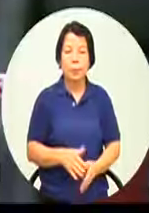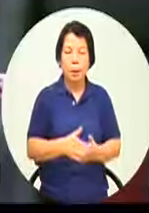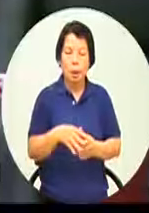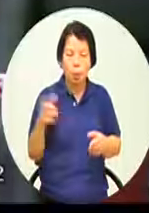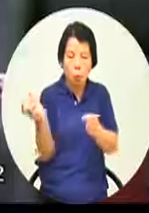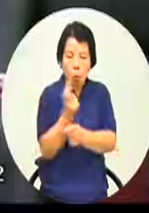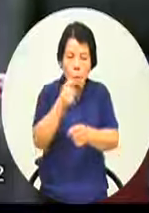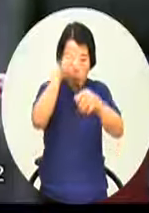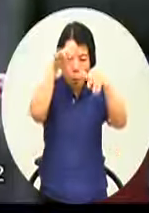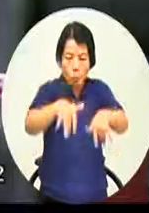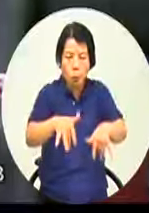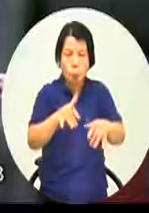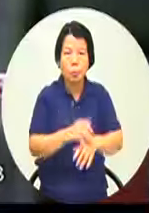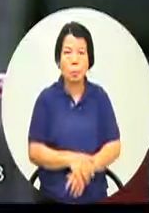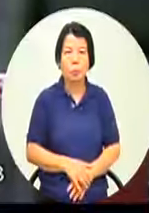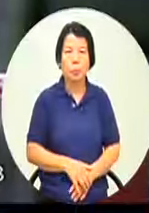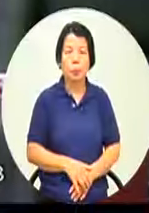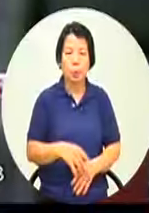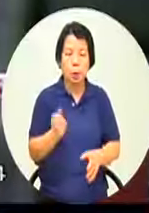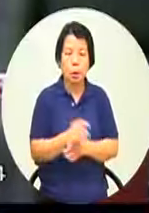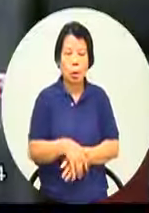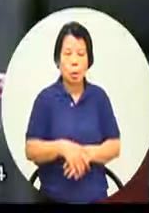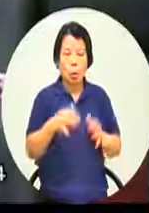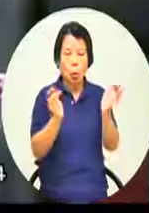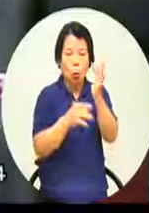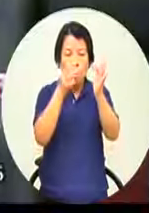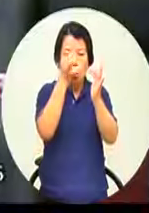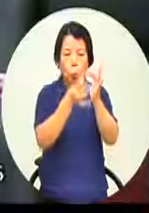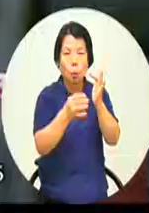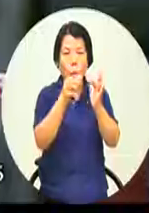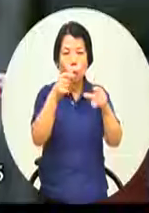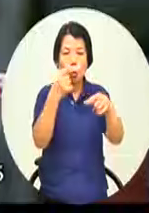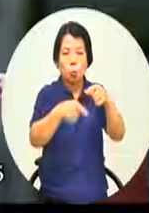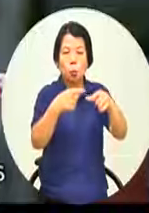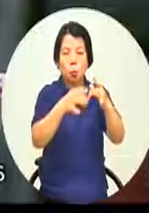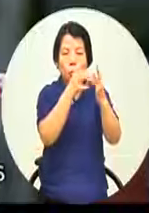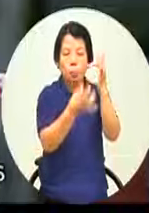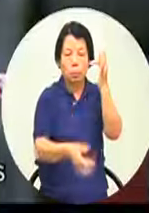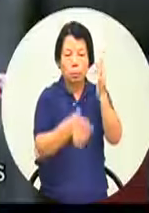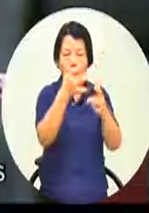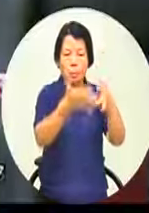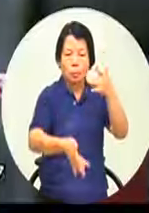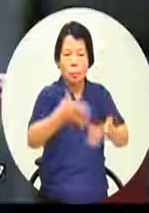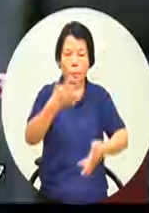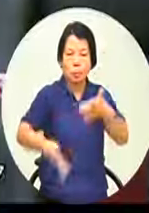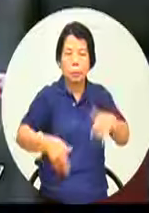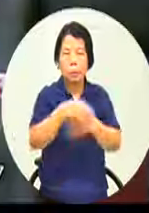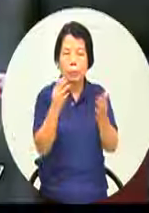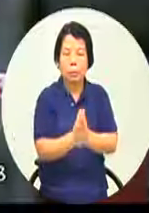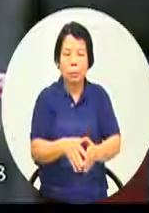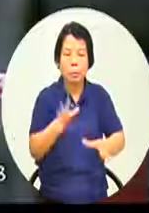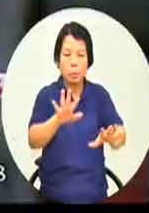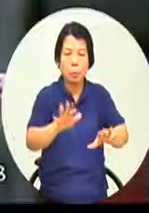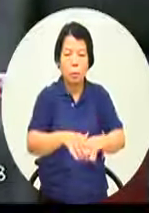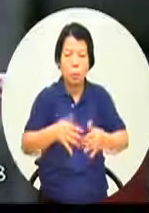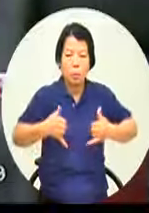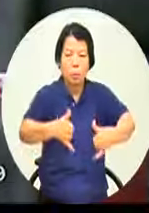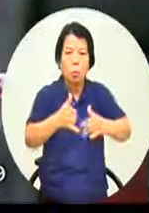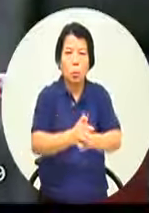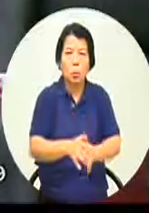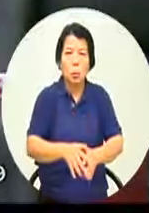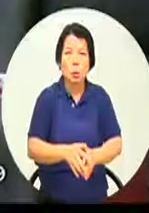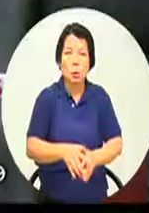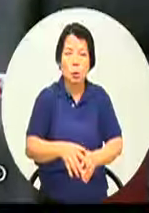是下雨，那个树叶如果一掉下来哦，就马上塞住了，水就淹个大马路，怎么砌起来